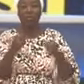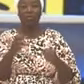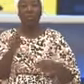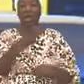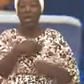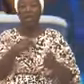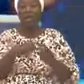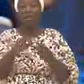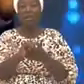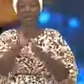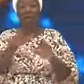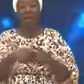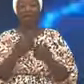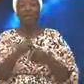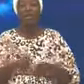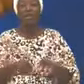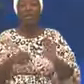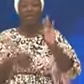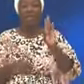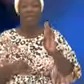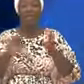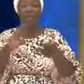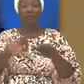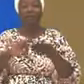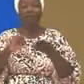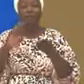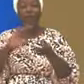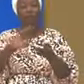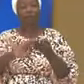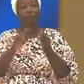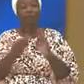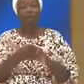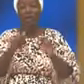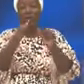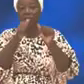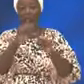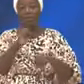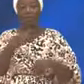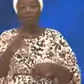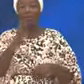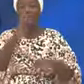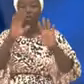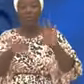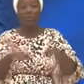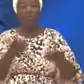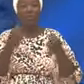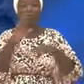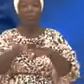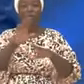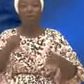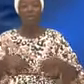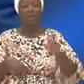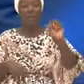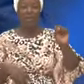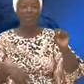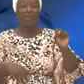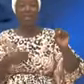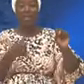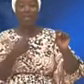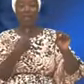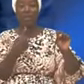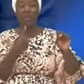que le cep septuple les 70 plus de belges en vienne pas